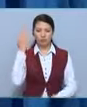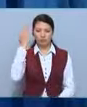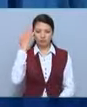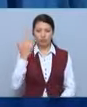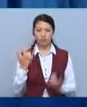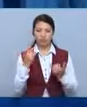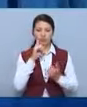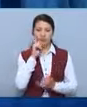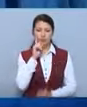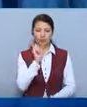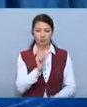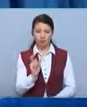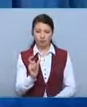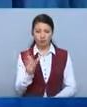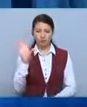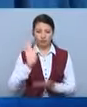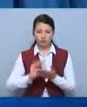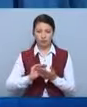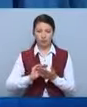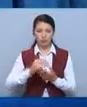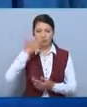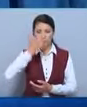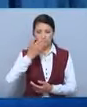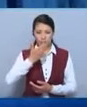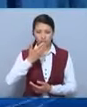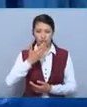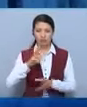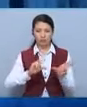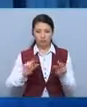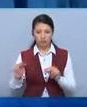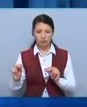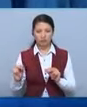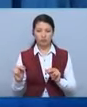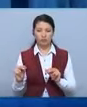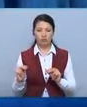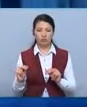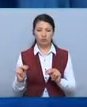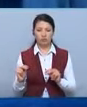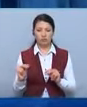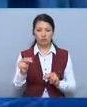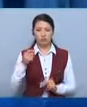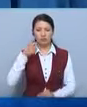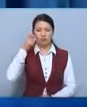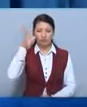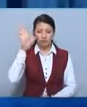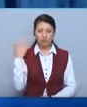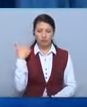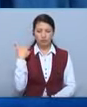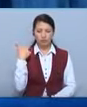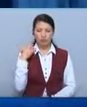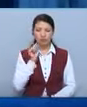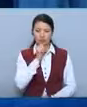біздің жастарымыз, қазіргі келіндердің бәрі бақытты себебі кешегі ата-бабамыз көрген қиындықтарды